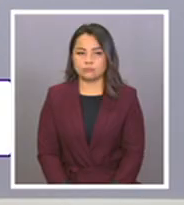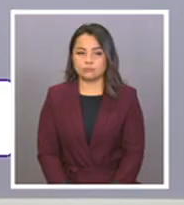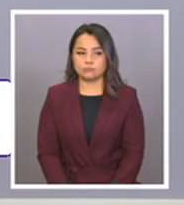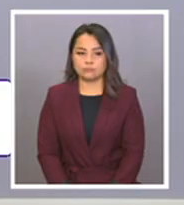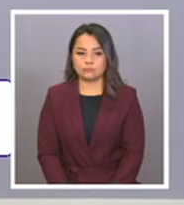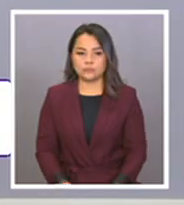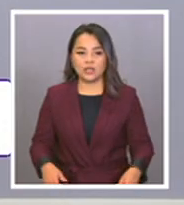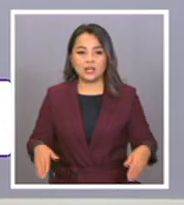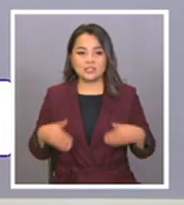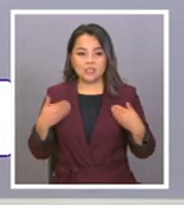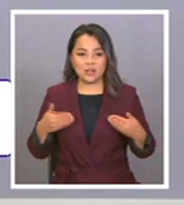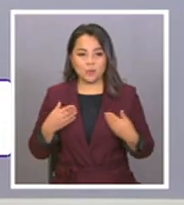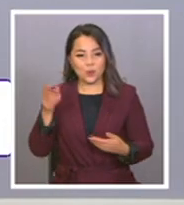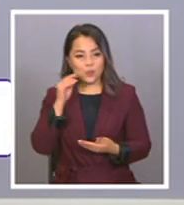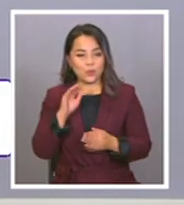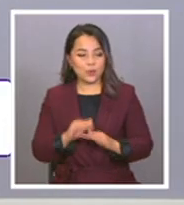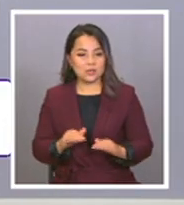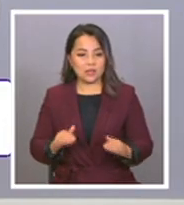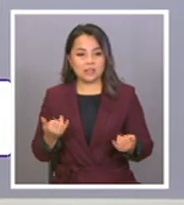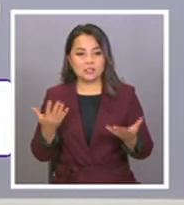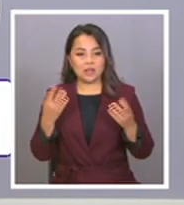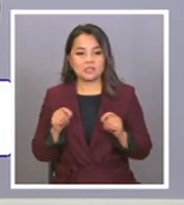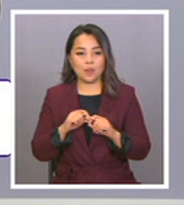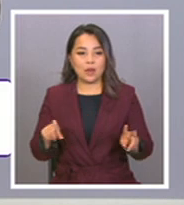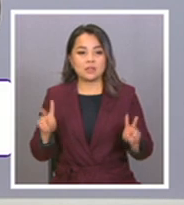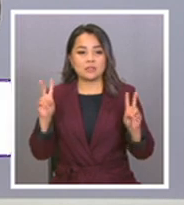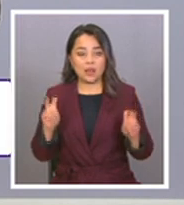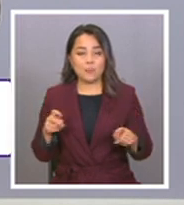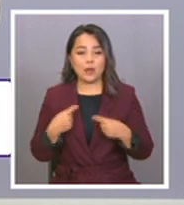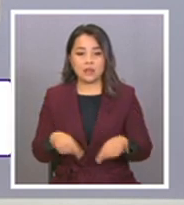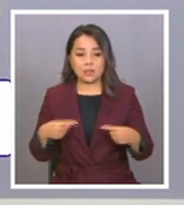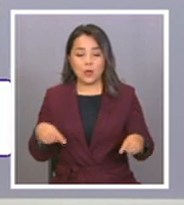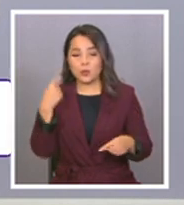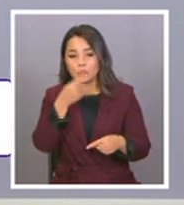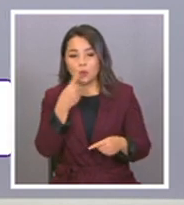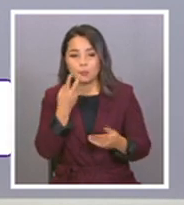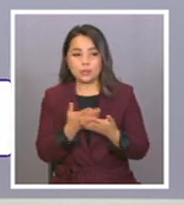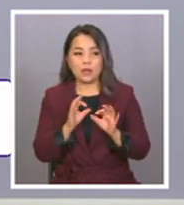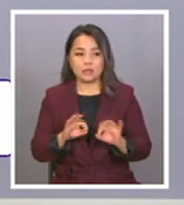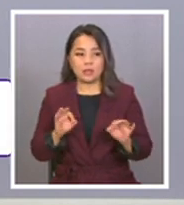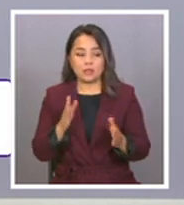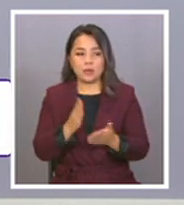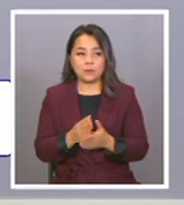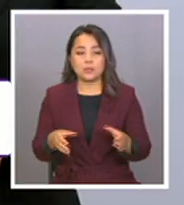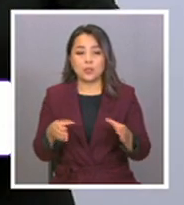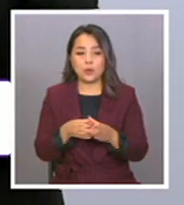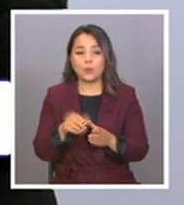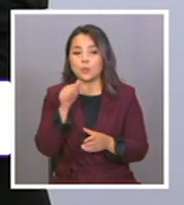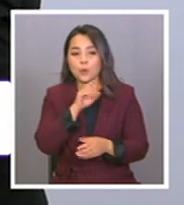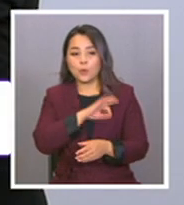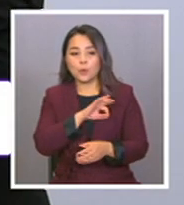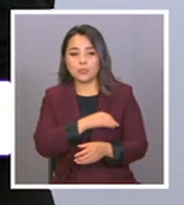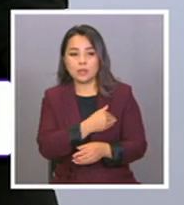Сәлеметсіздер ме, оқушылар. Бүгінгі сабақтың тақырыбы әртүрлі түрлерді сипаттауда бинарлық номенклатураны қолдану.